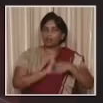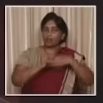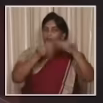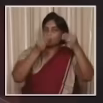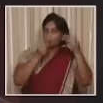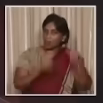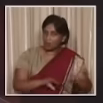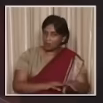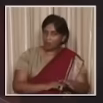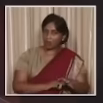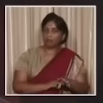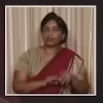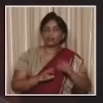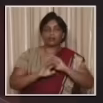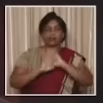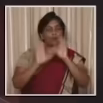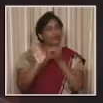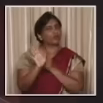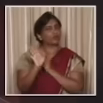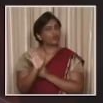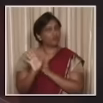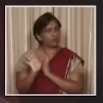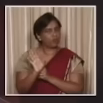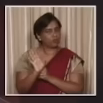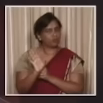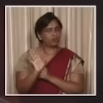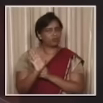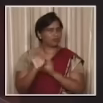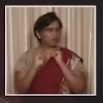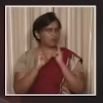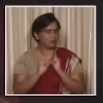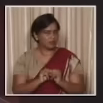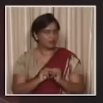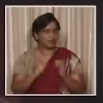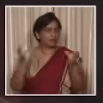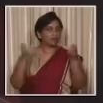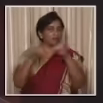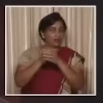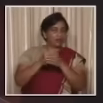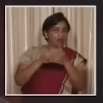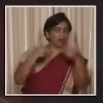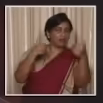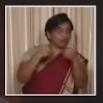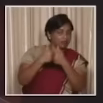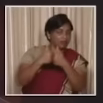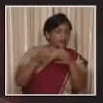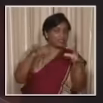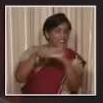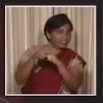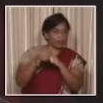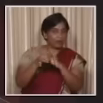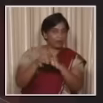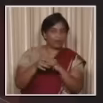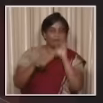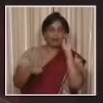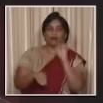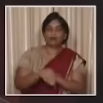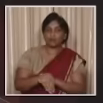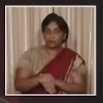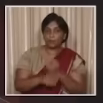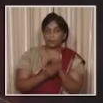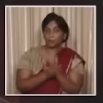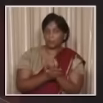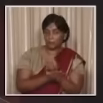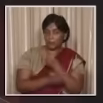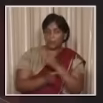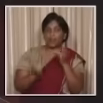බංකොලොත් කරවලා ඒ සුපුරුදු අනීතික පිටිපස්ස දොරේ තිබුණු හවුල හෙලිදරව් වුණා.